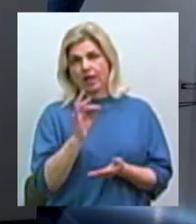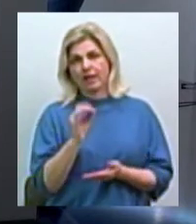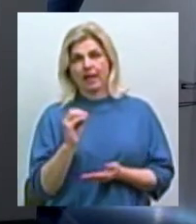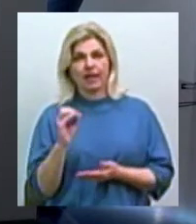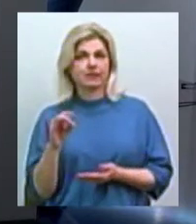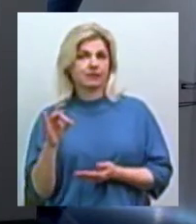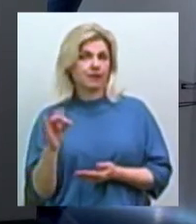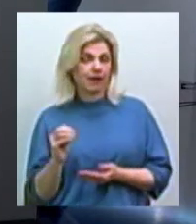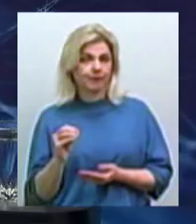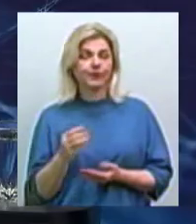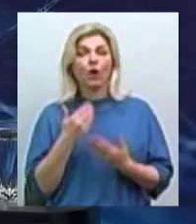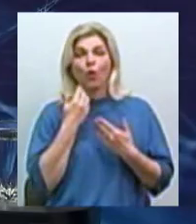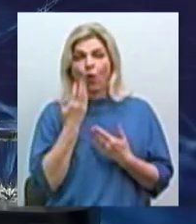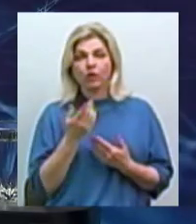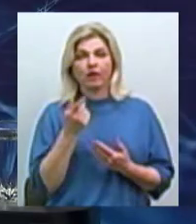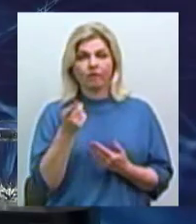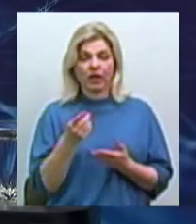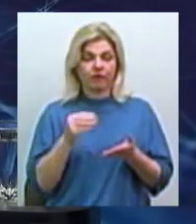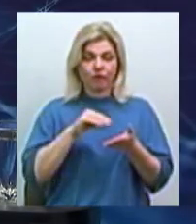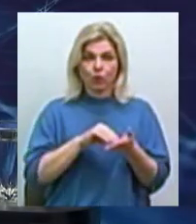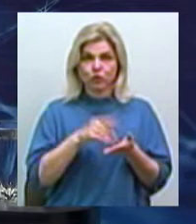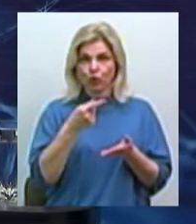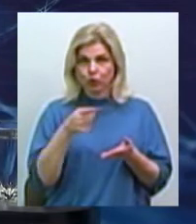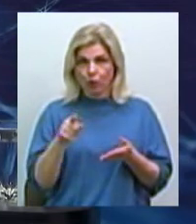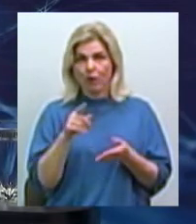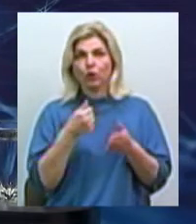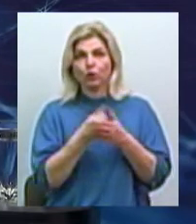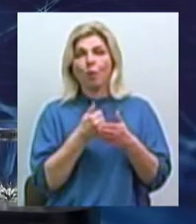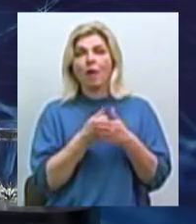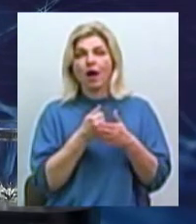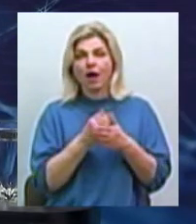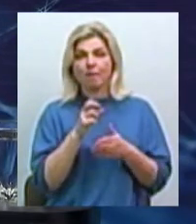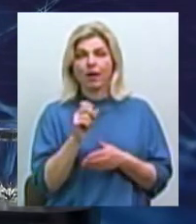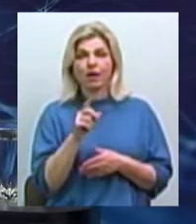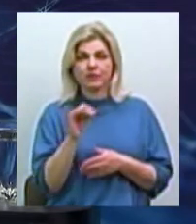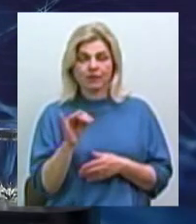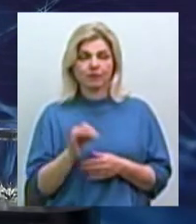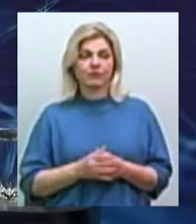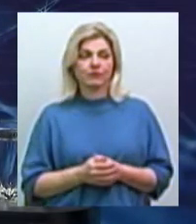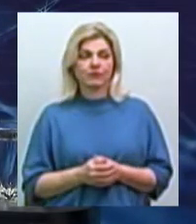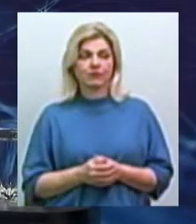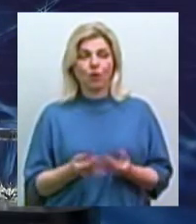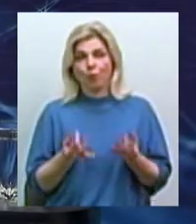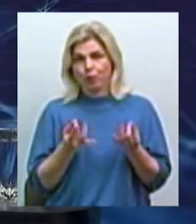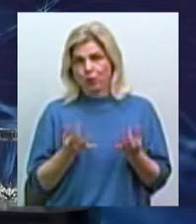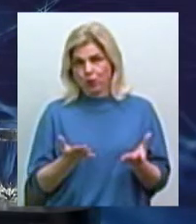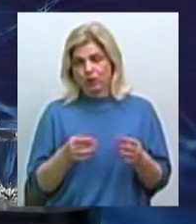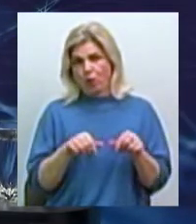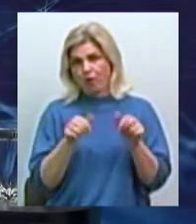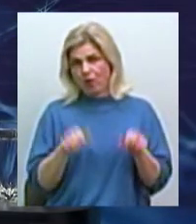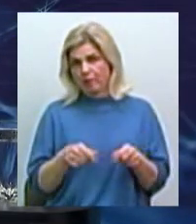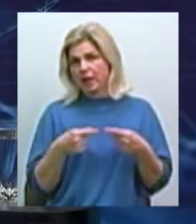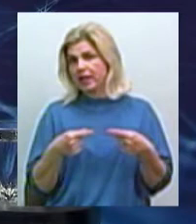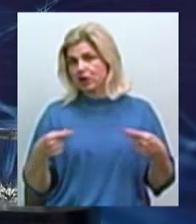Ось. І коли ви вносите цей номер до бази, то тоді простіше оформити всі останні